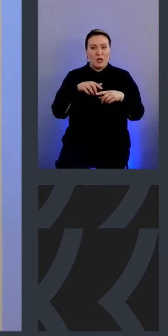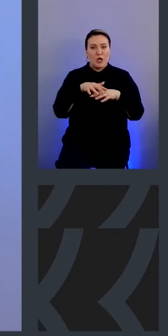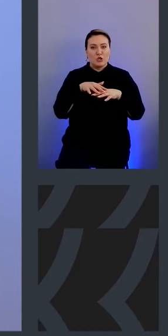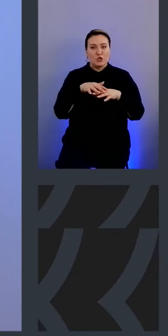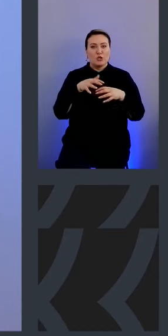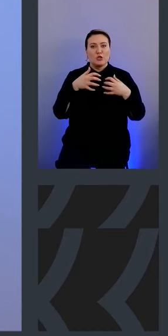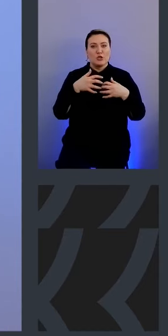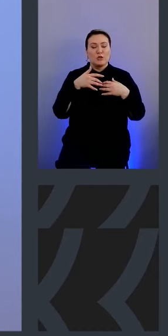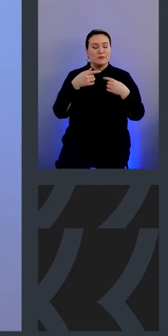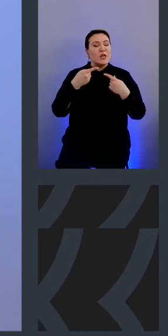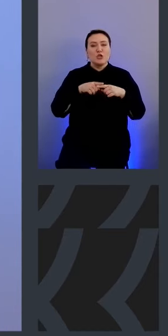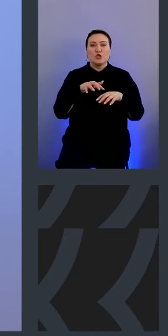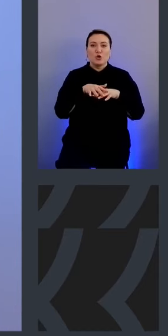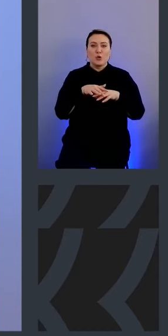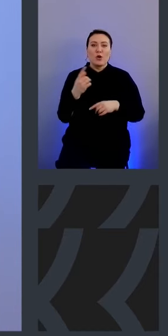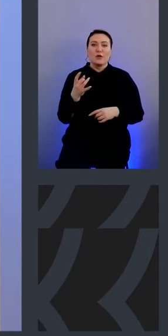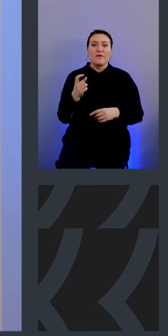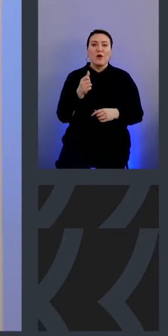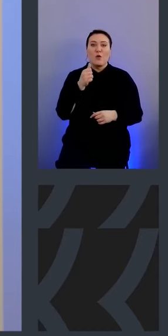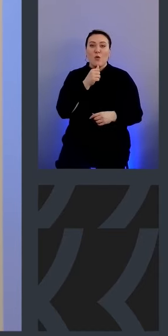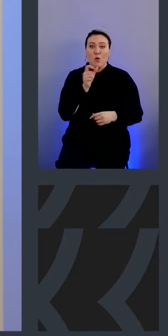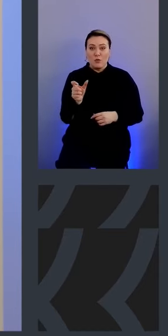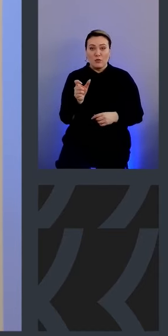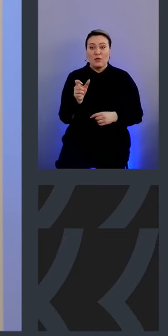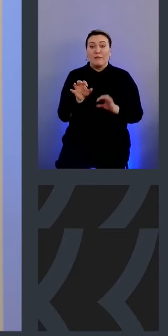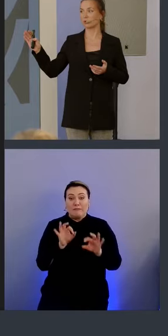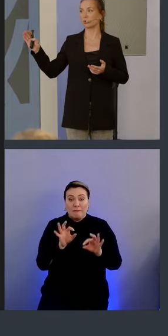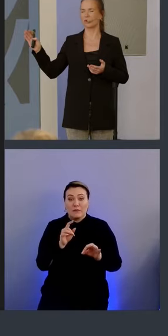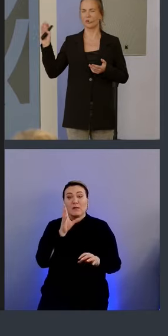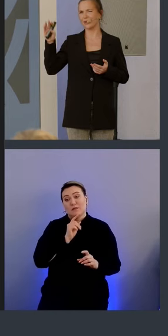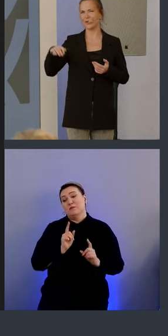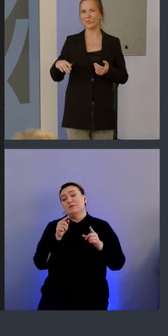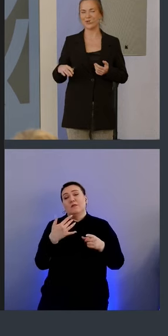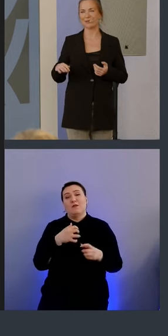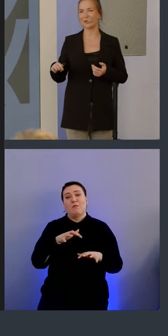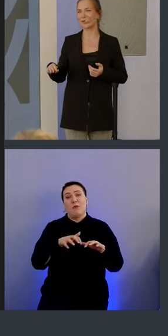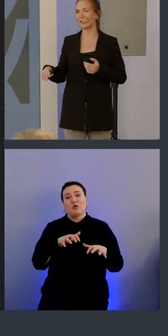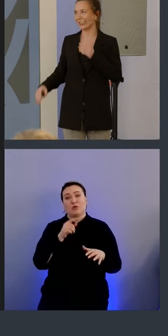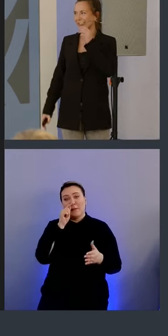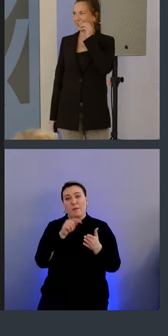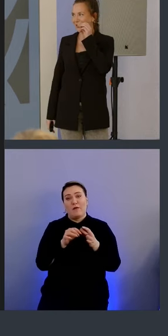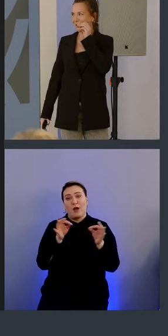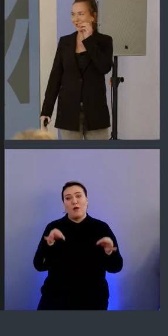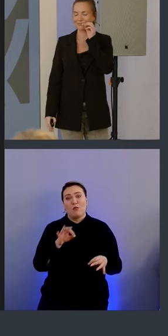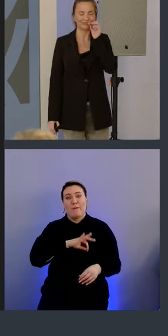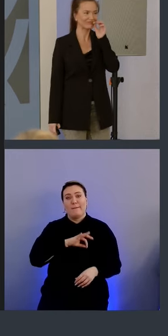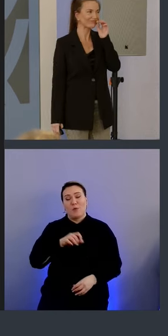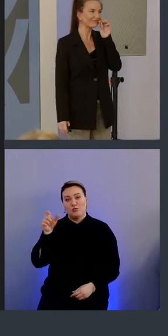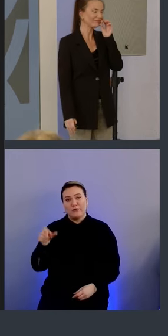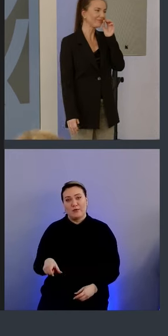кода, подбор пароля, и пользователь попадает в аккаунт, злоумышленник попадает в аккаунт